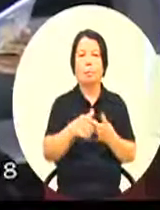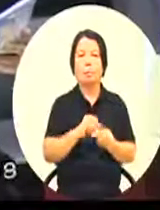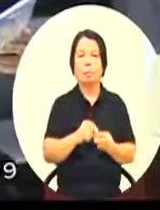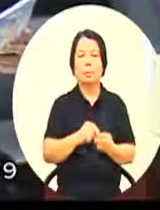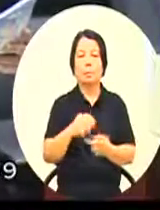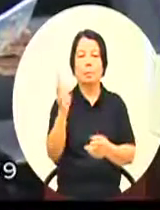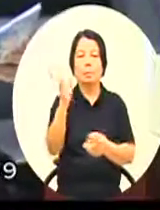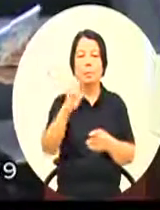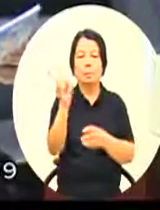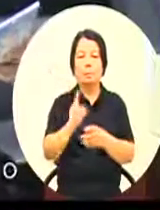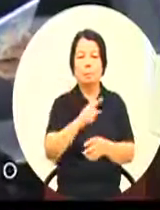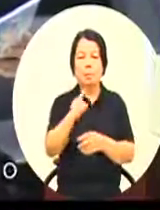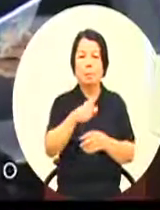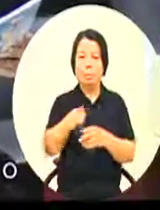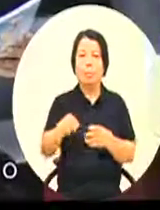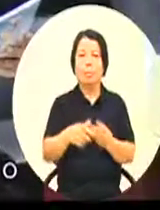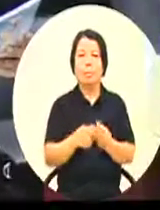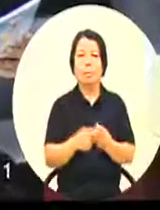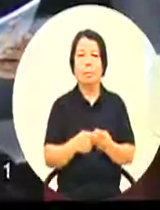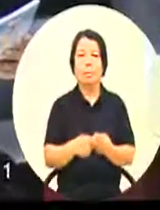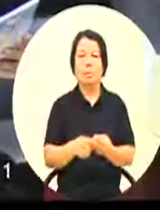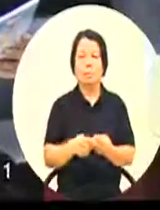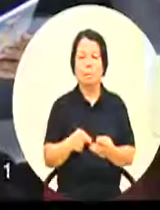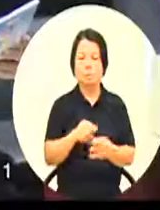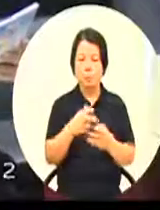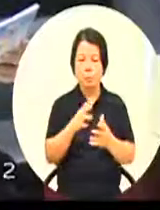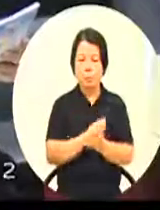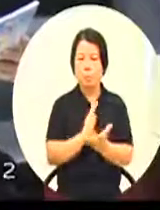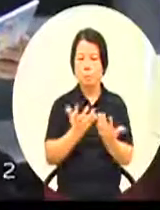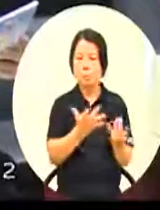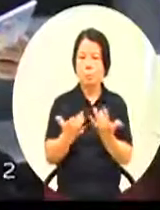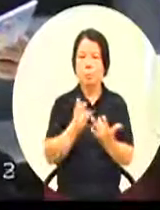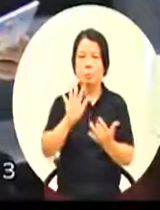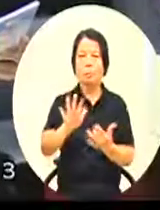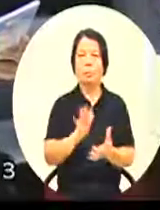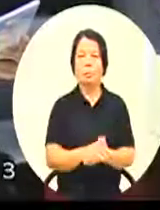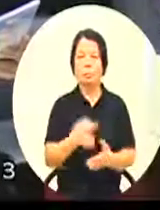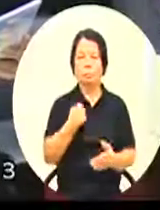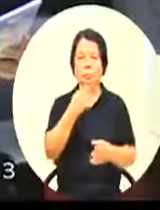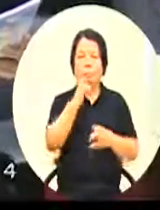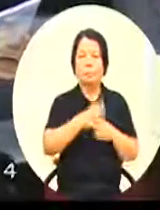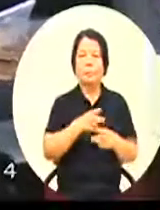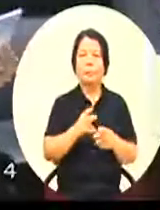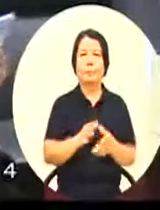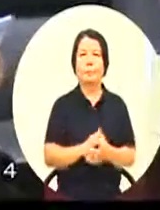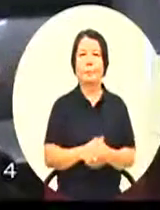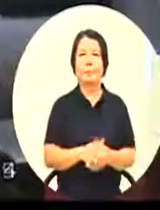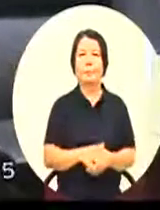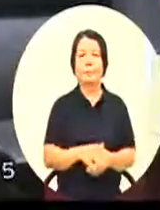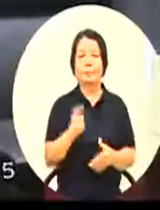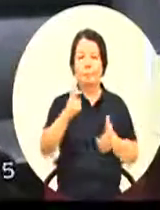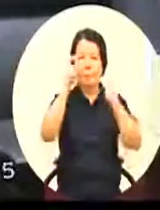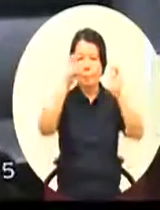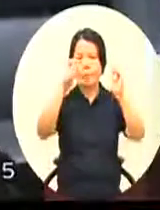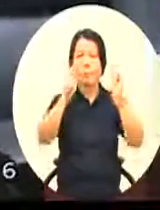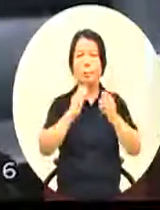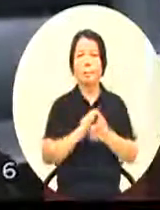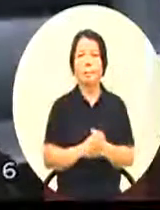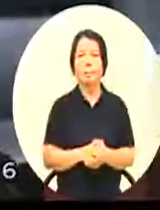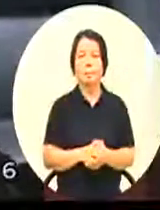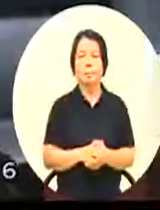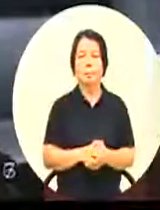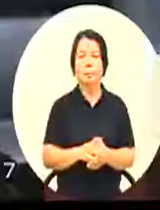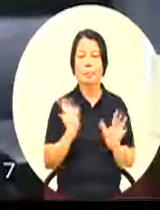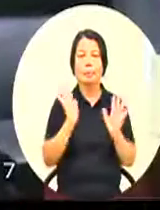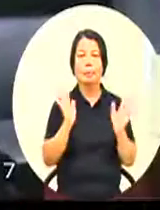子封装电竞好的这些产业，好，我相信那个我们的那个我们高雄的孩